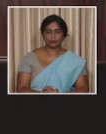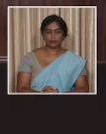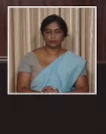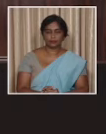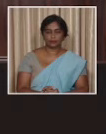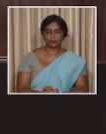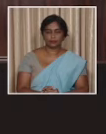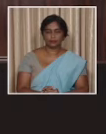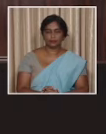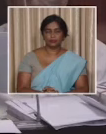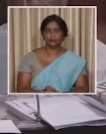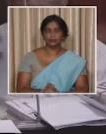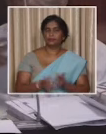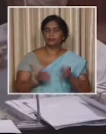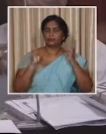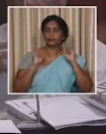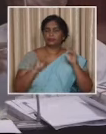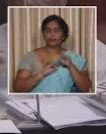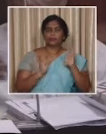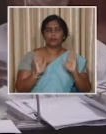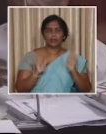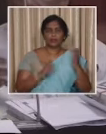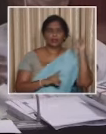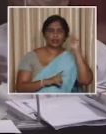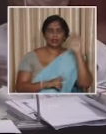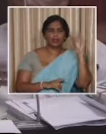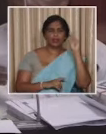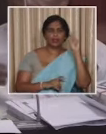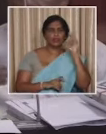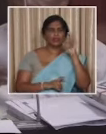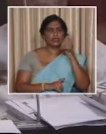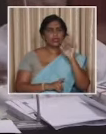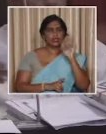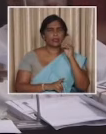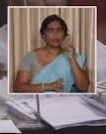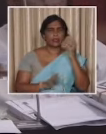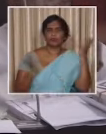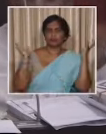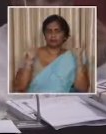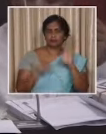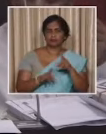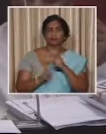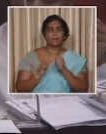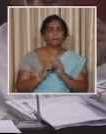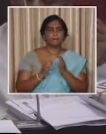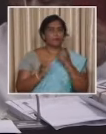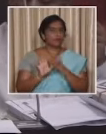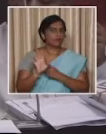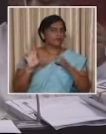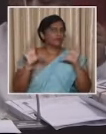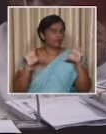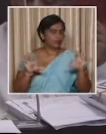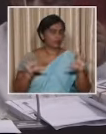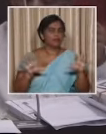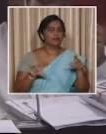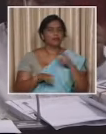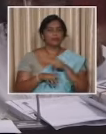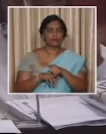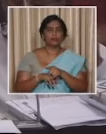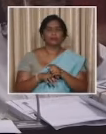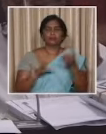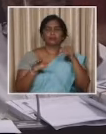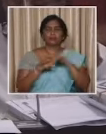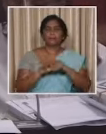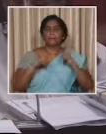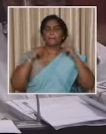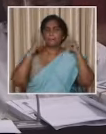කරන්නේ. ක්‍රීඩාංගණයෙන් පටන් ගත්ත හැමදාම ඇන්දෑවට 100ක් 150ක් ඇතෙන්ට එනවා. ඒක පටන් ගන්න අවුරුදු 10ක් විතර එනවා. ඊට පස්සේ ඒක උඩින්